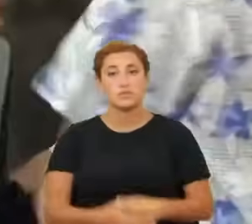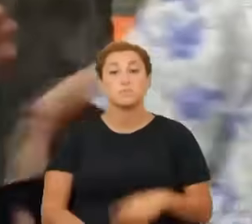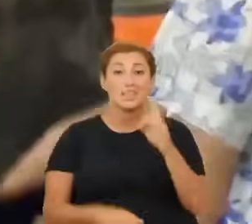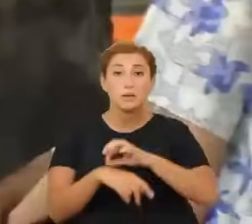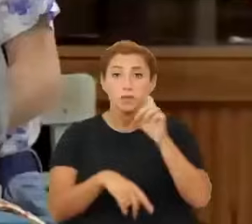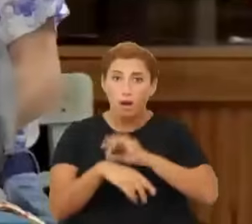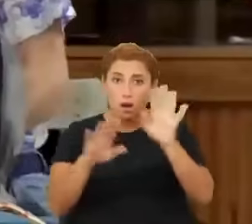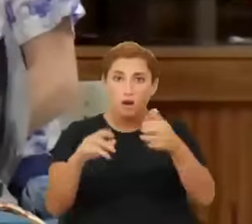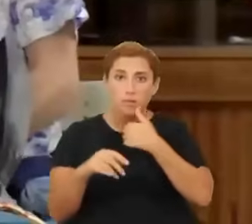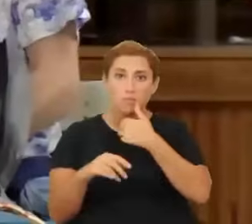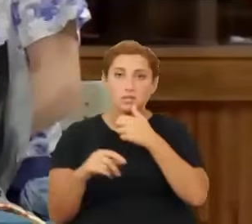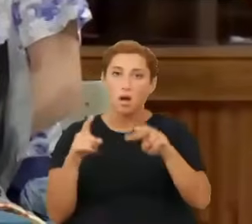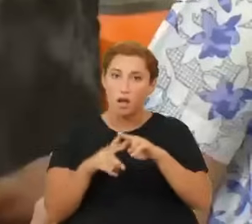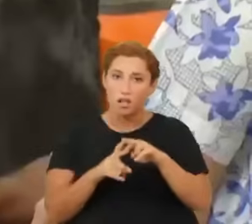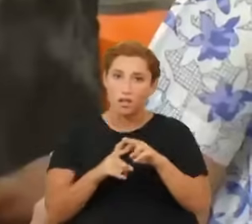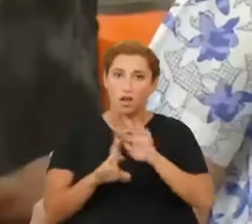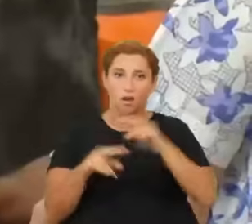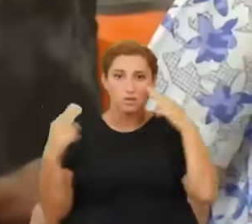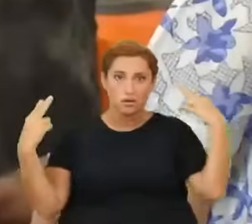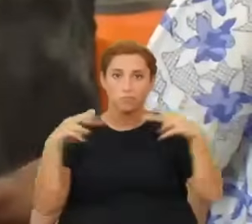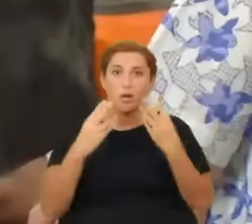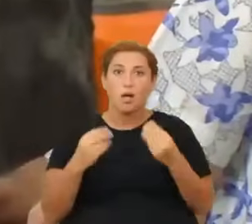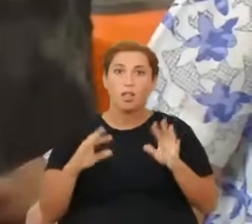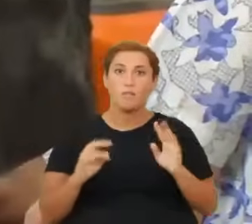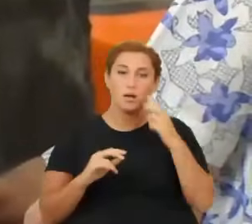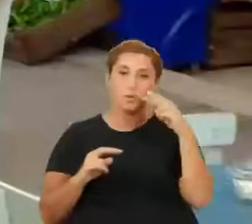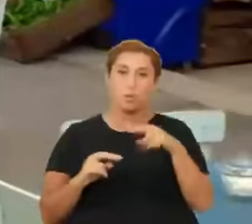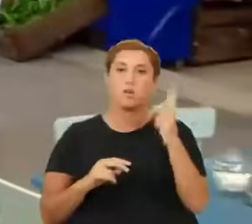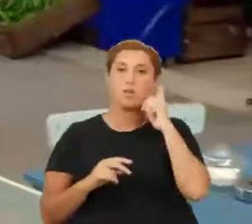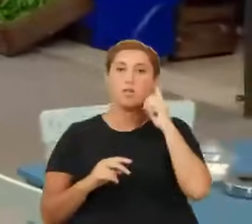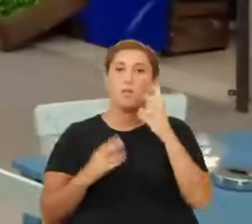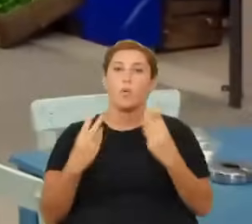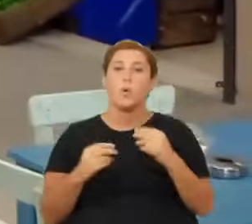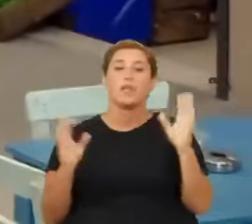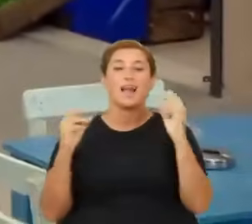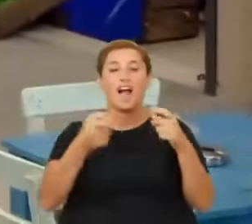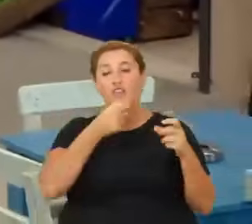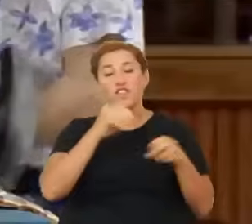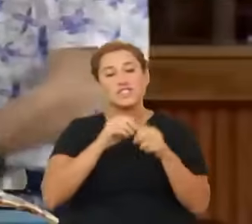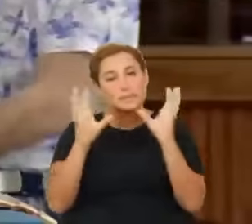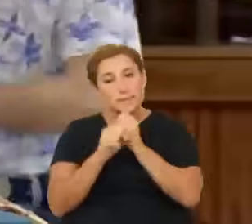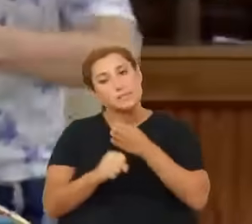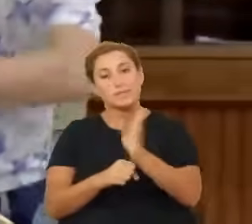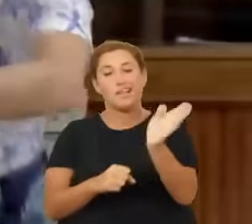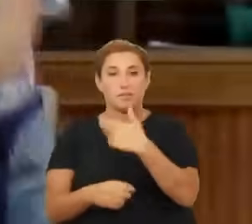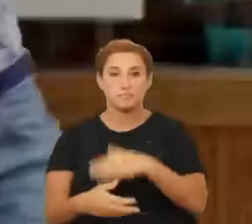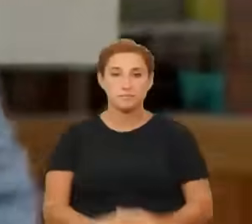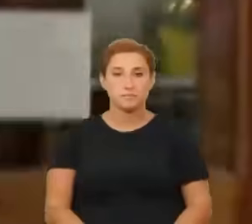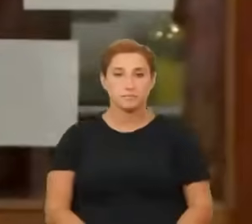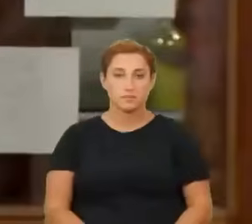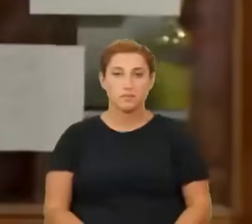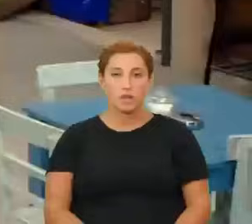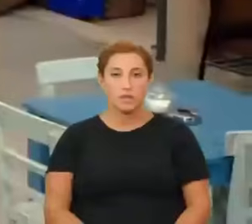Buyurun. Bir dakika babacığım. Ali böyle herkesin içinde olmaz. Görürüz. Zula'ya kahvenin içine.